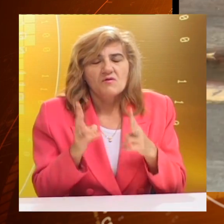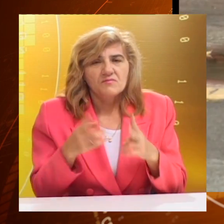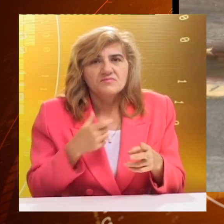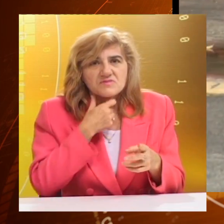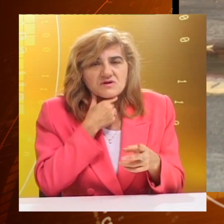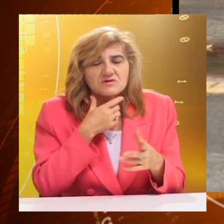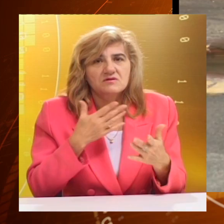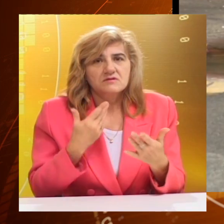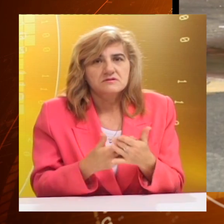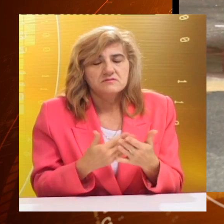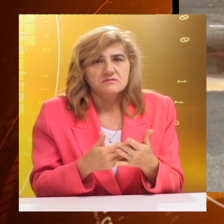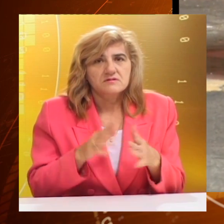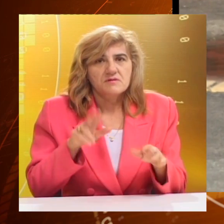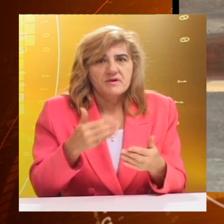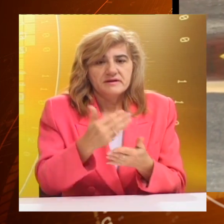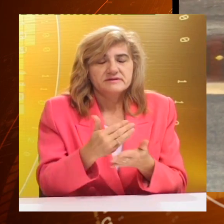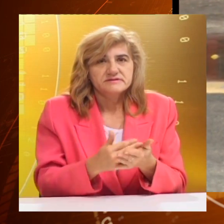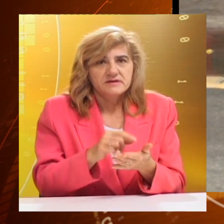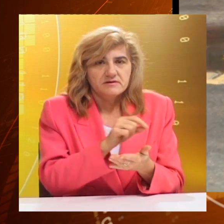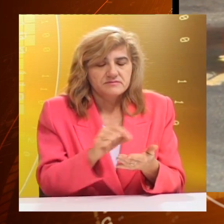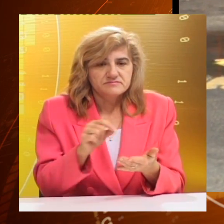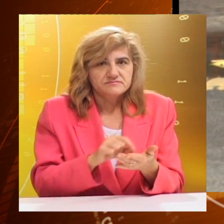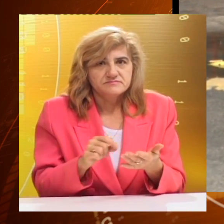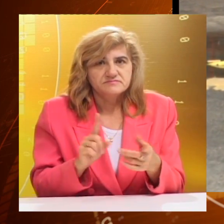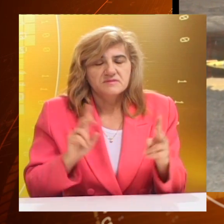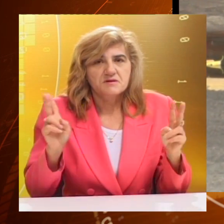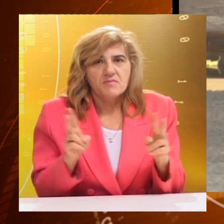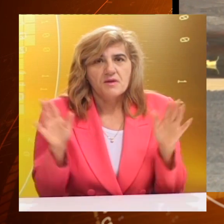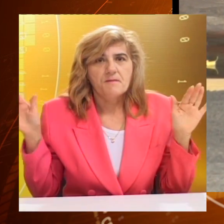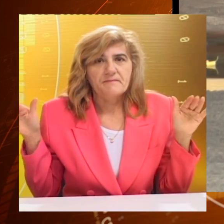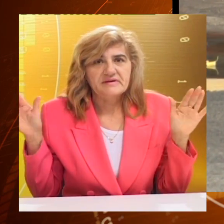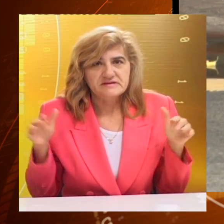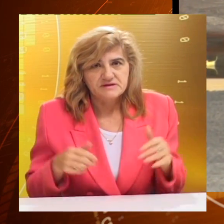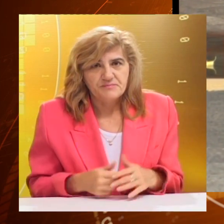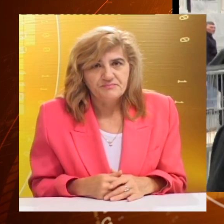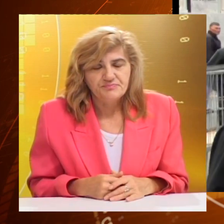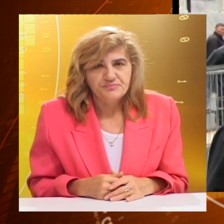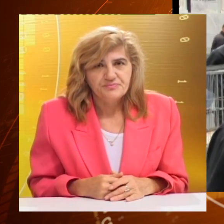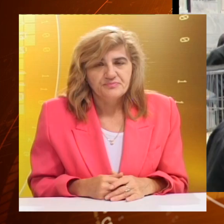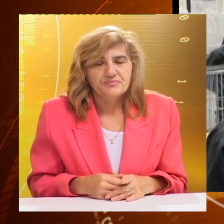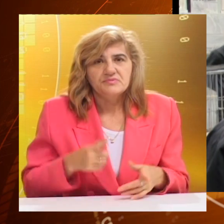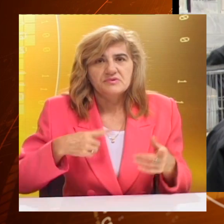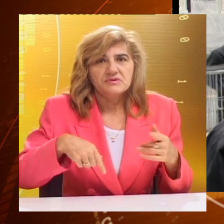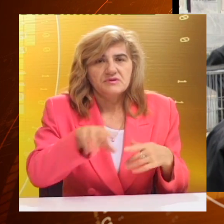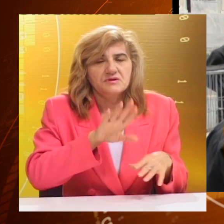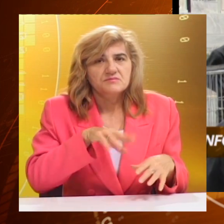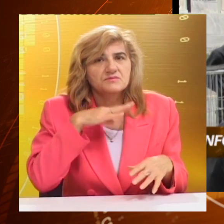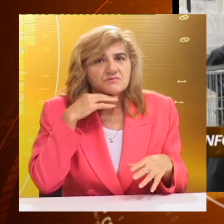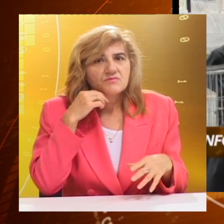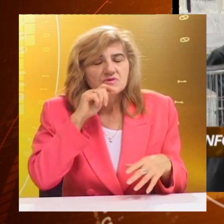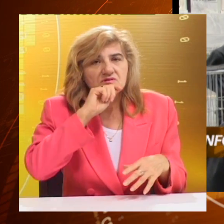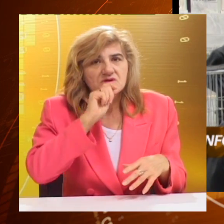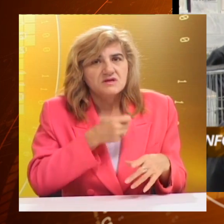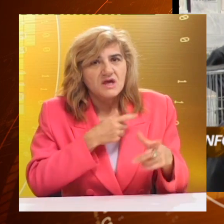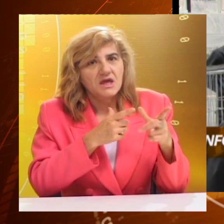i na tom planu ima pomaka po pitanju kreiranja adekvatnih zakona koji bi sprečili dalje istrebljenje ptica. Pa, krivolov je neki